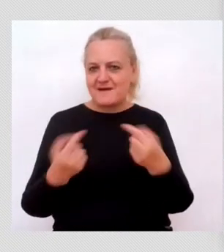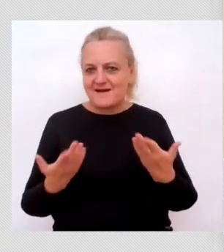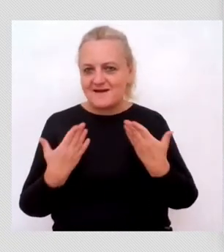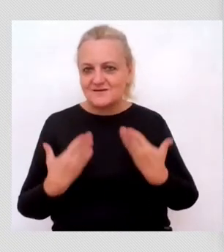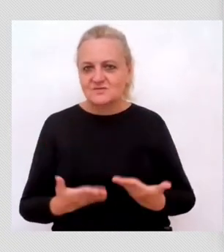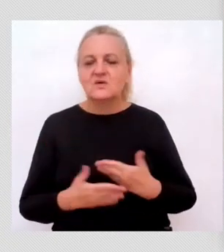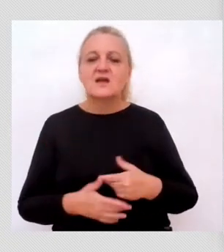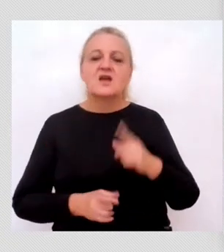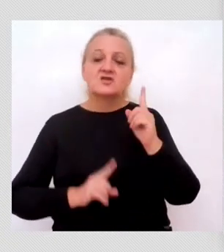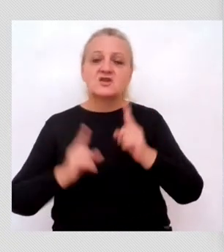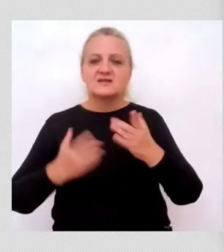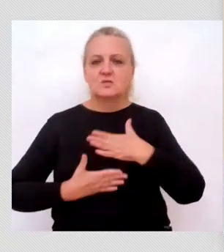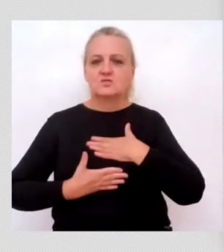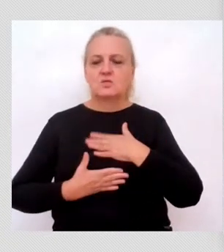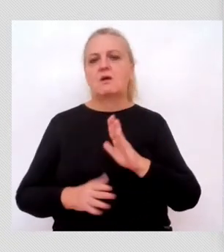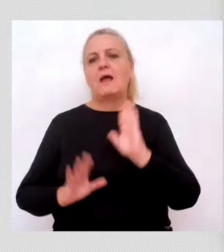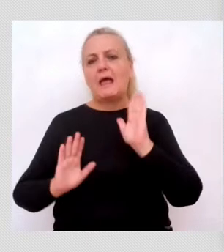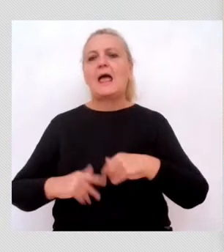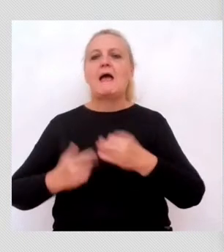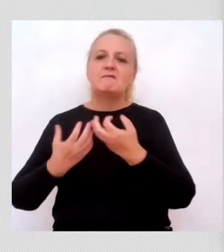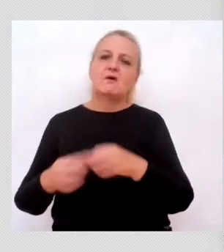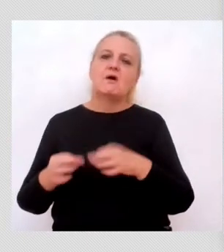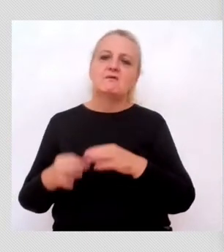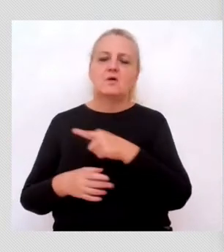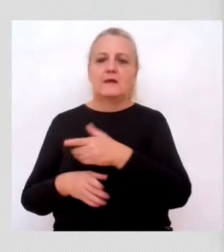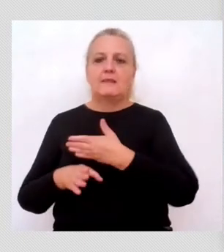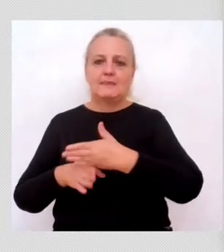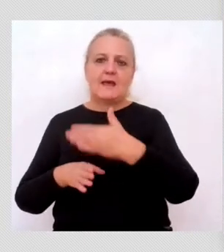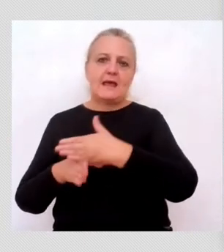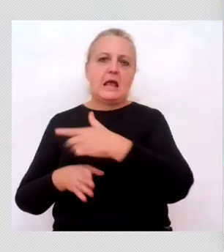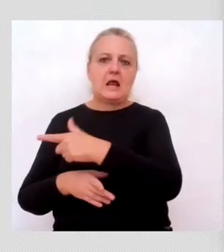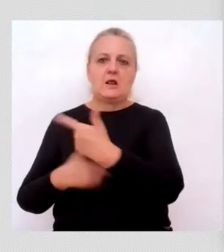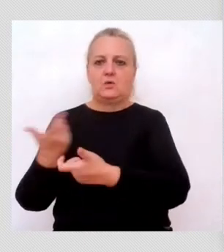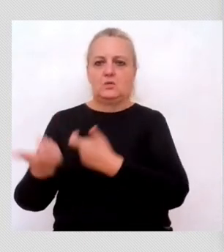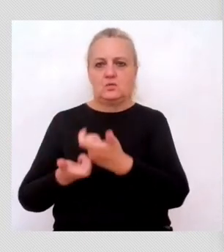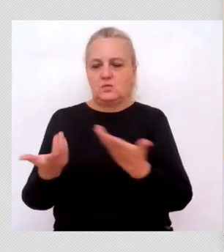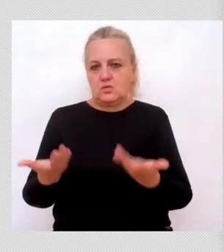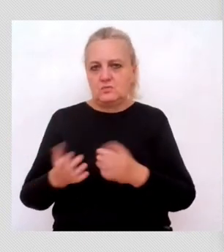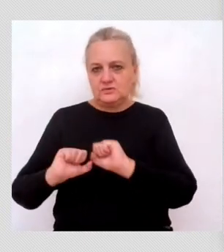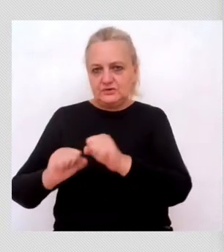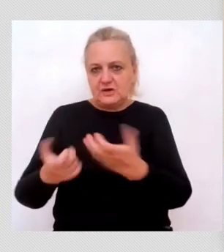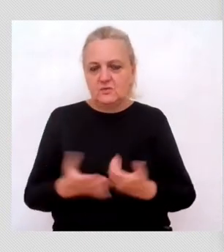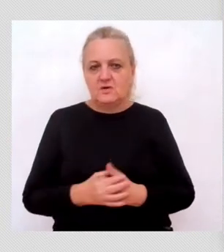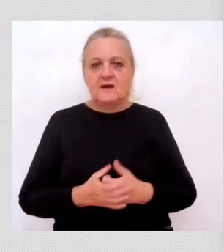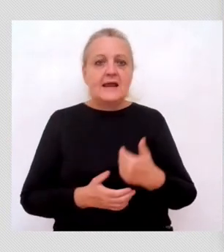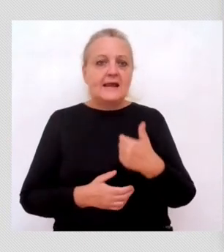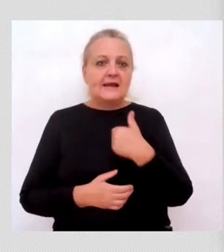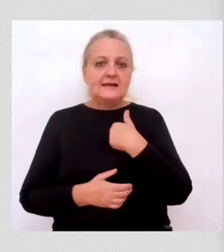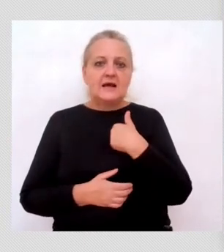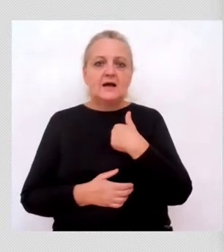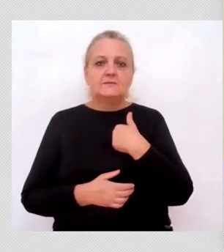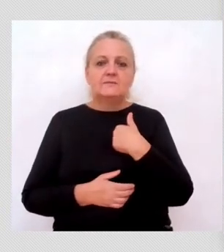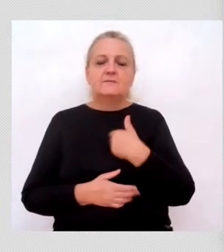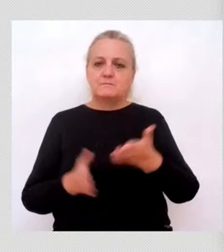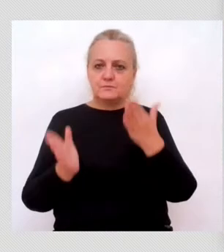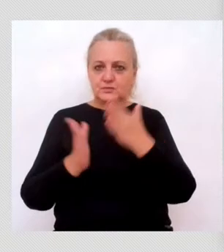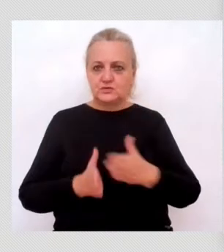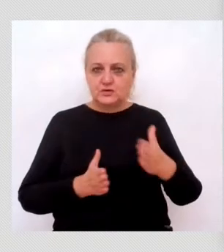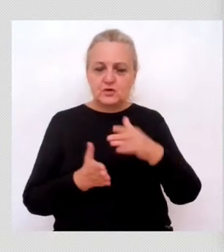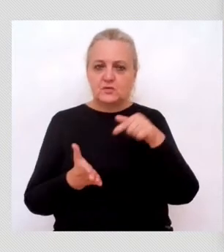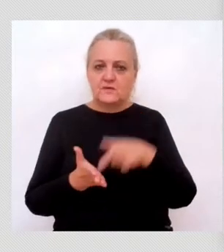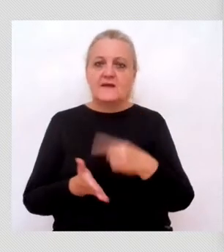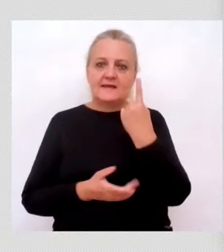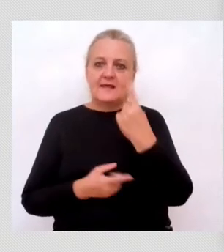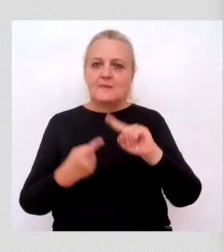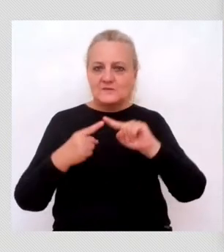wydaje się, że daje im to takie przyzwolenie do dalszych tego typu działań. Ja, proszę Państwa, sobie takie przygotowałem jedno